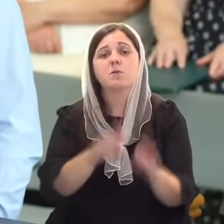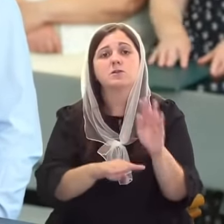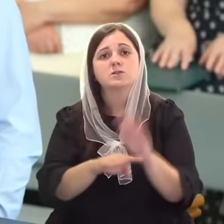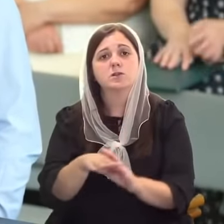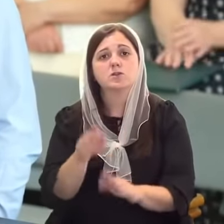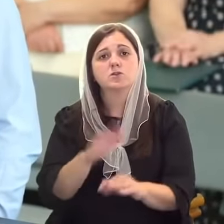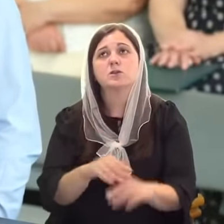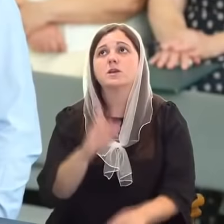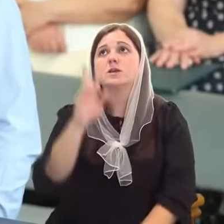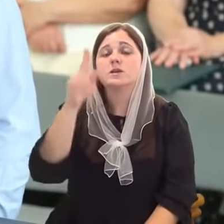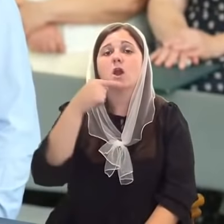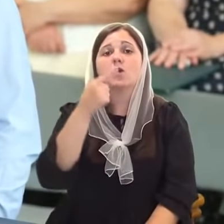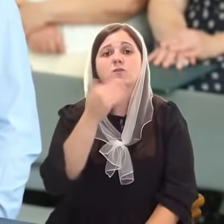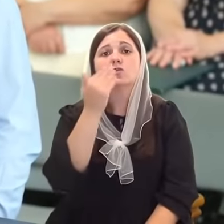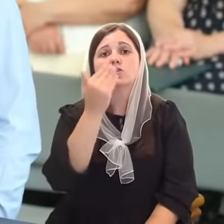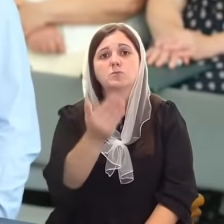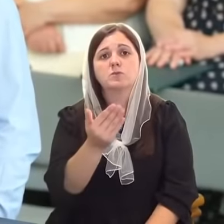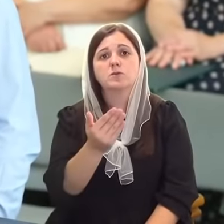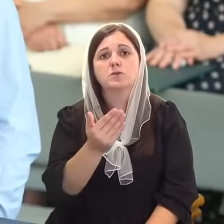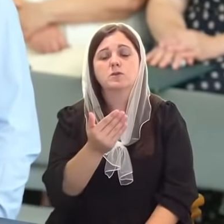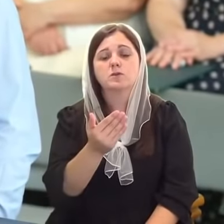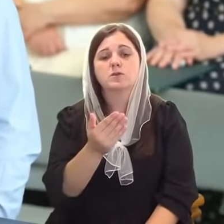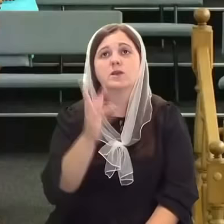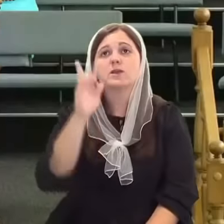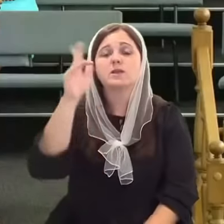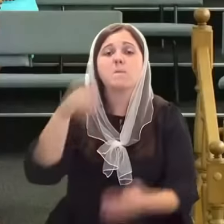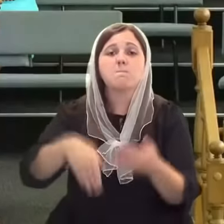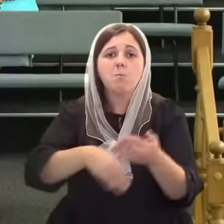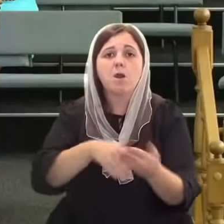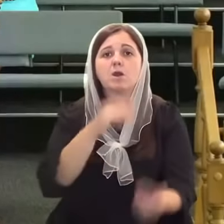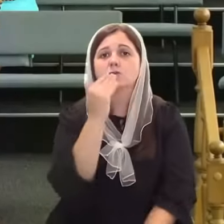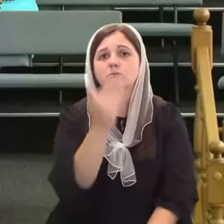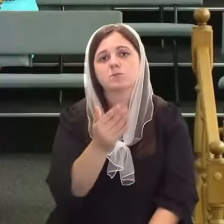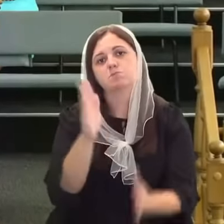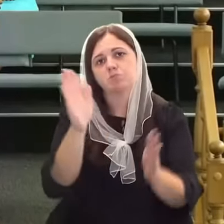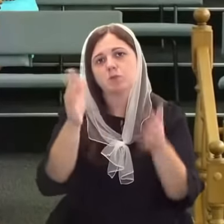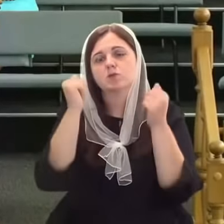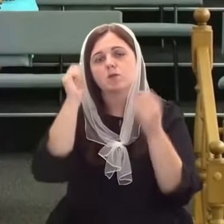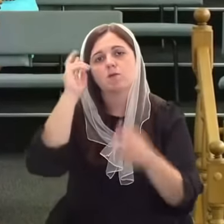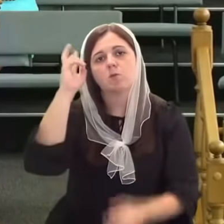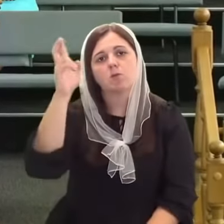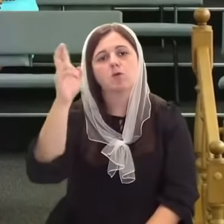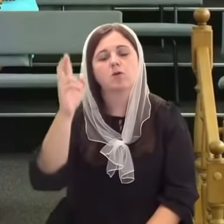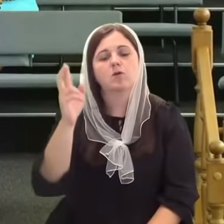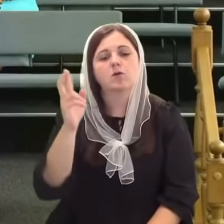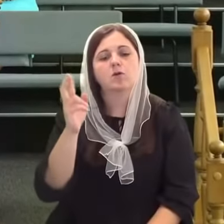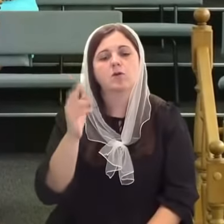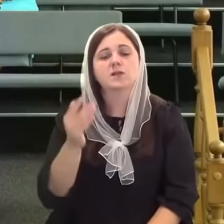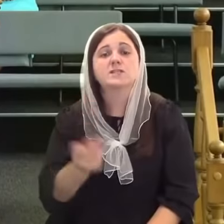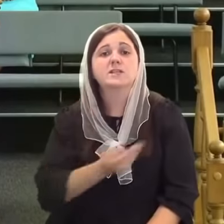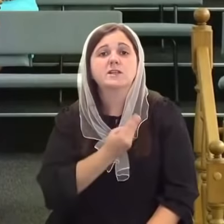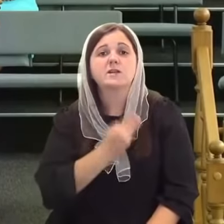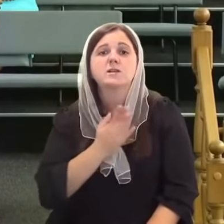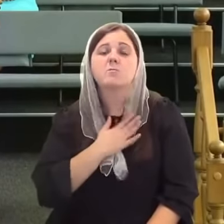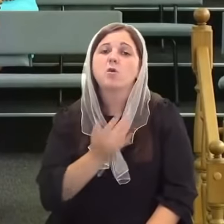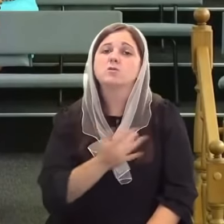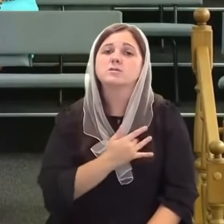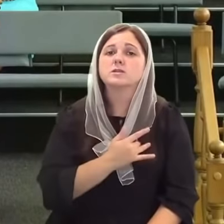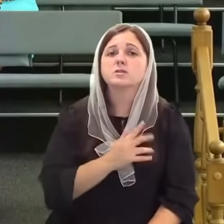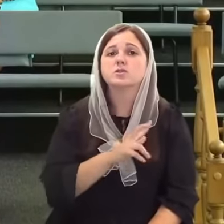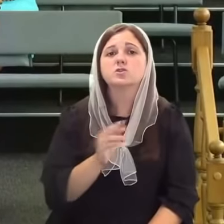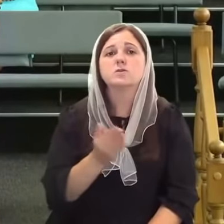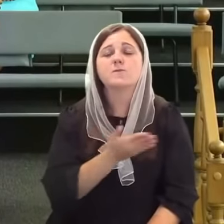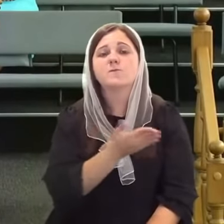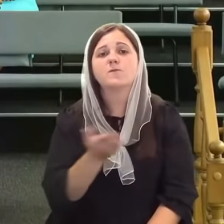Я говорю тебе, я помогаю тебе». Слава Богу! Братья и сестры, желание моего сердца, чтобы